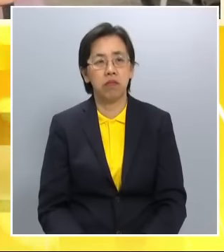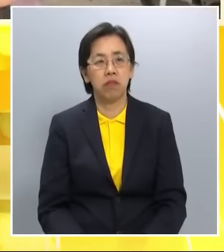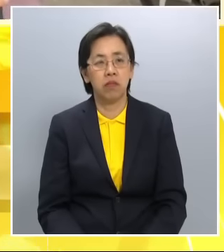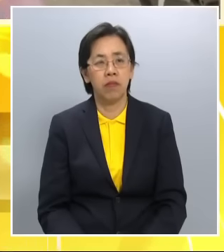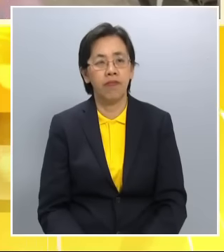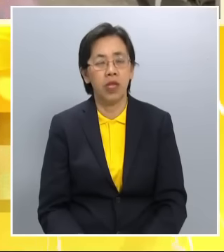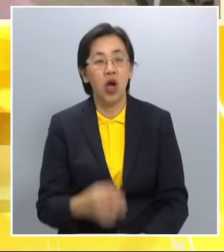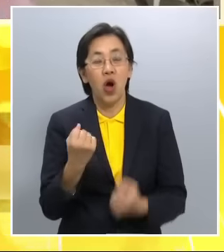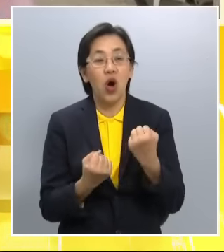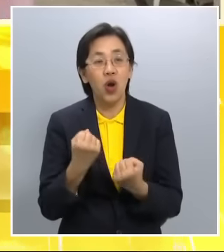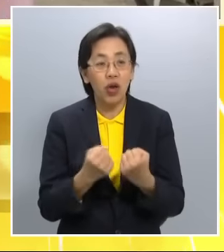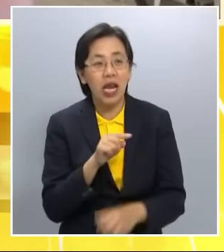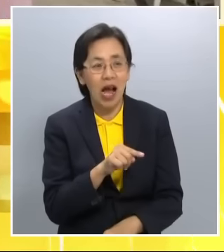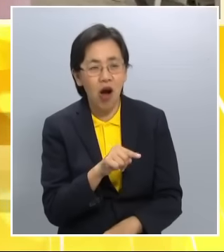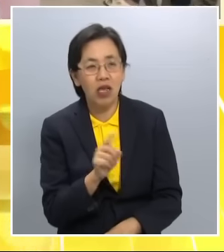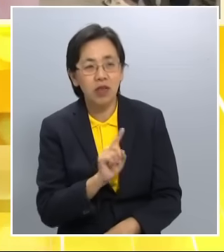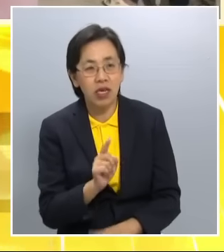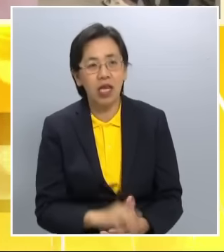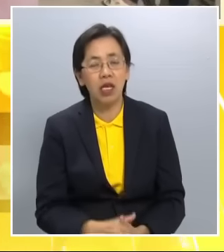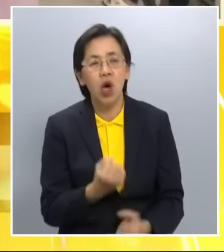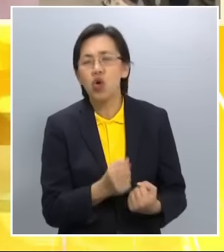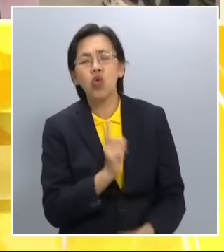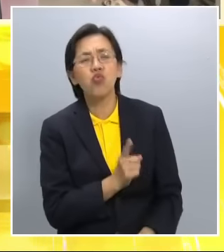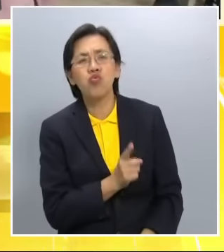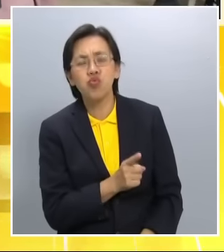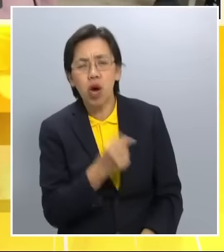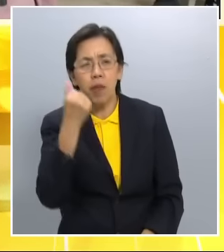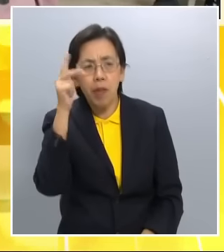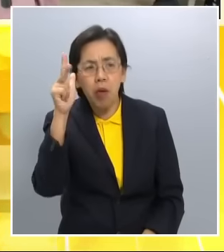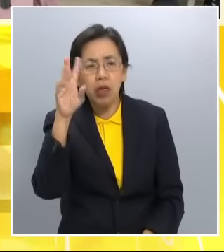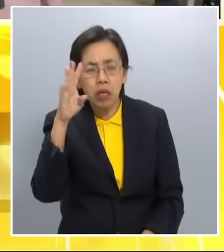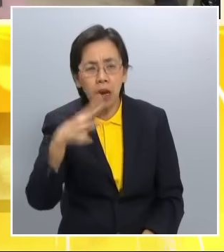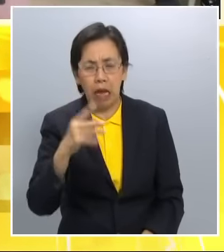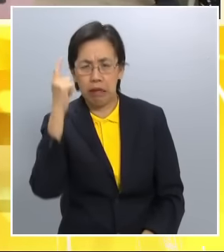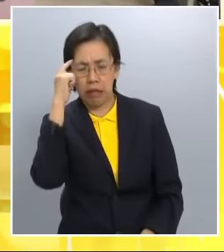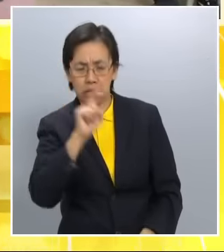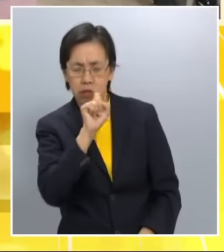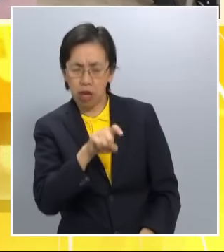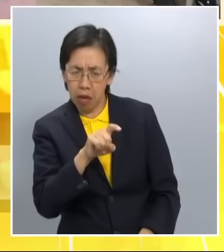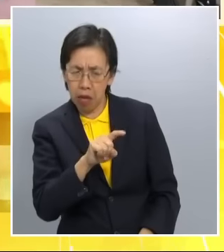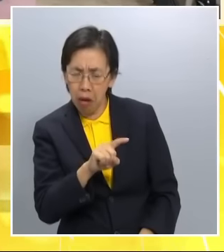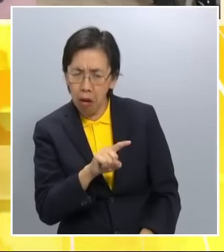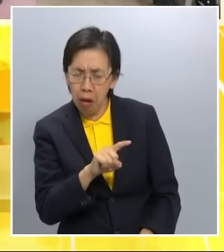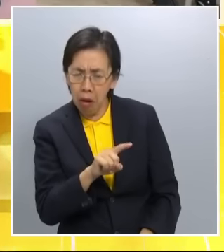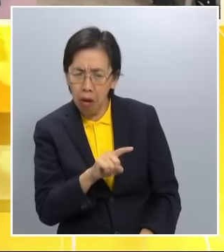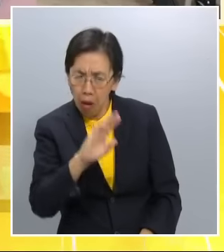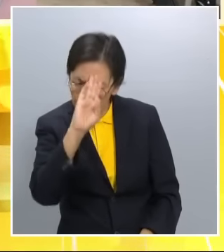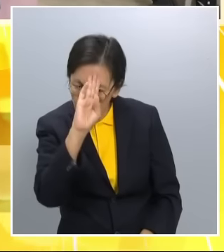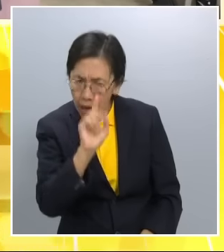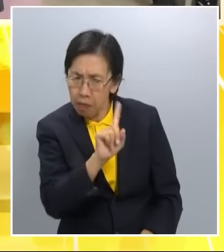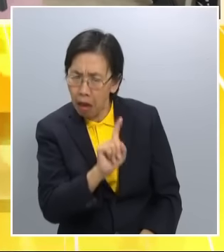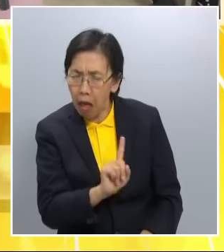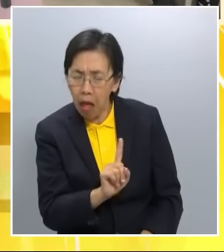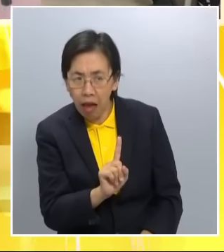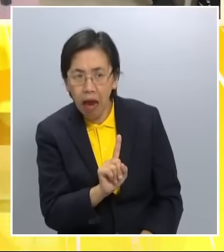ถนะฮะที่เขาจอดเนี่ยเขาจอดในทรงเดิมมาประมาณ 3-4 วันแล้วเขาน่าจะเป็นอะไรหรือเปล่าครับตอนเย็นเนี่ยเราก็เลยไป